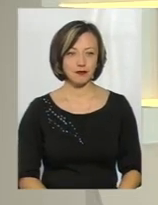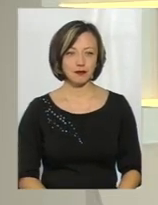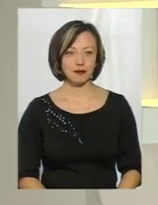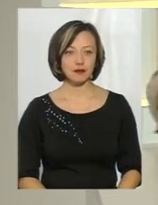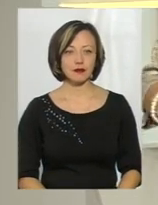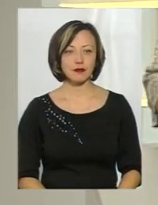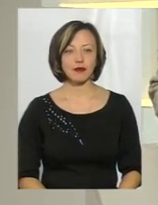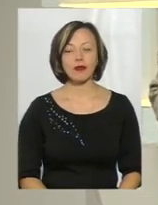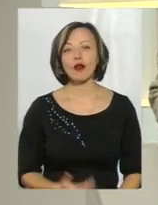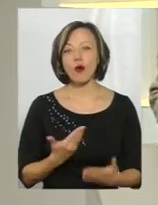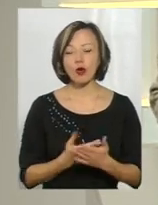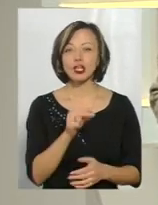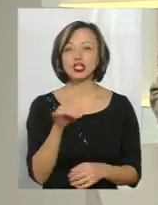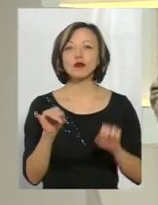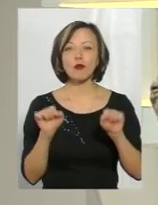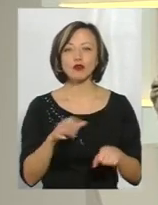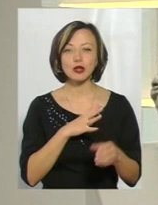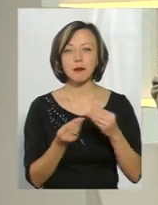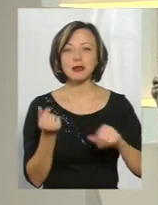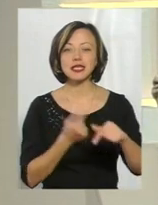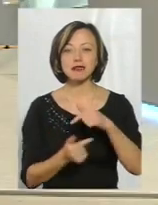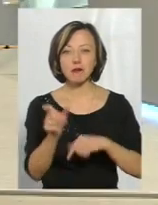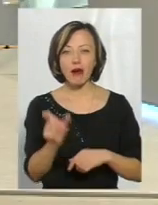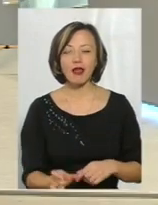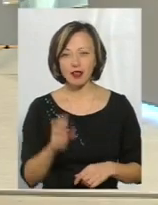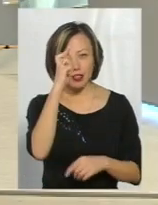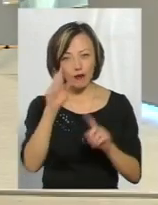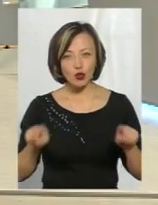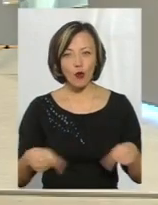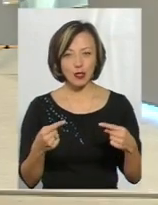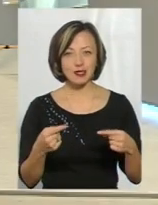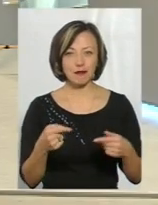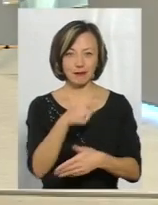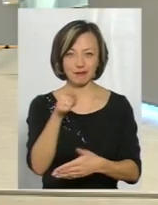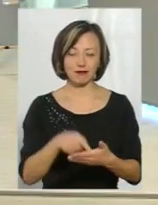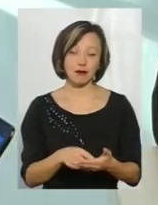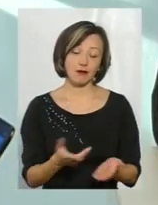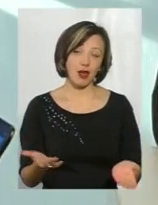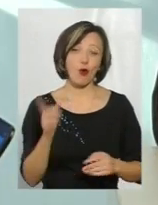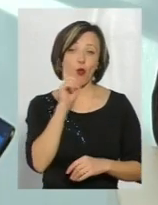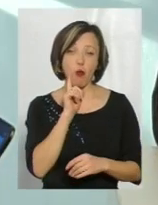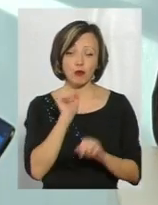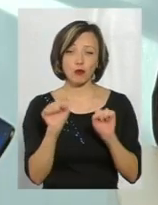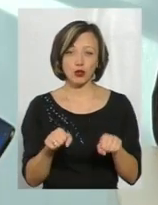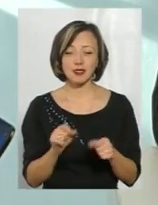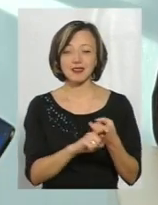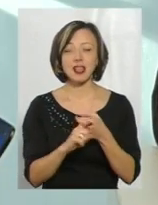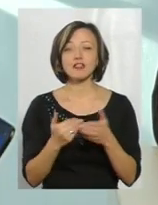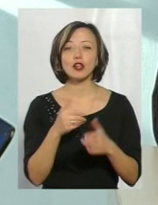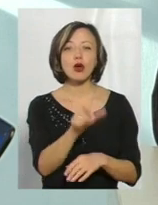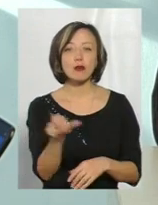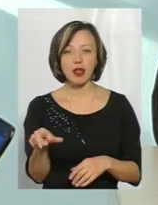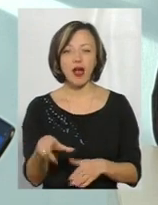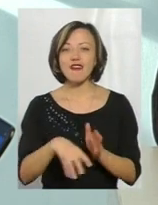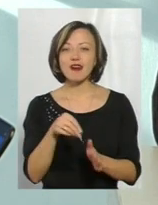Отже, Олеже, чи може бути бізнесмен державотворцем? Ну, умовно кажучи. Умовно може, але це залежить від громадян. Тобто вибори